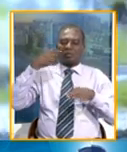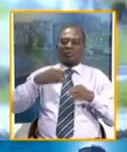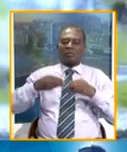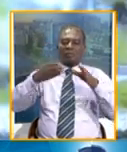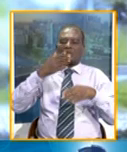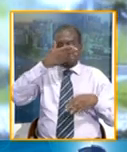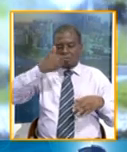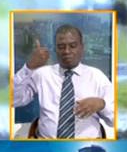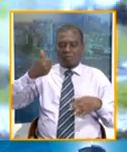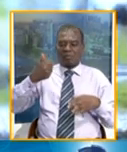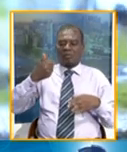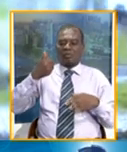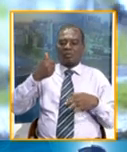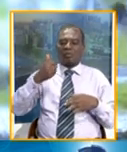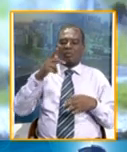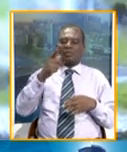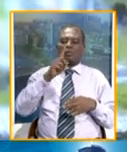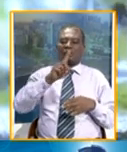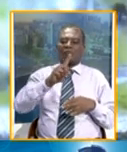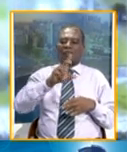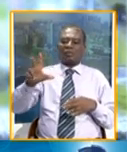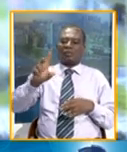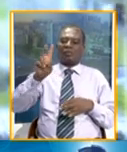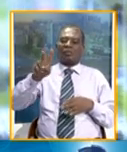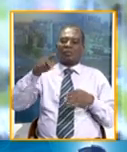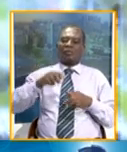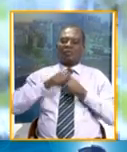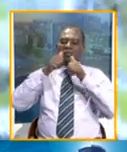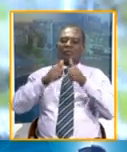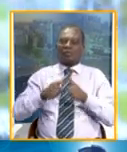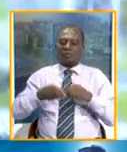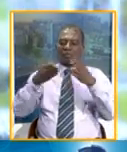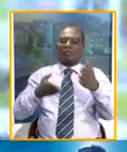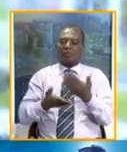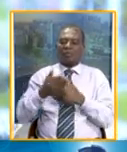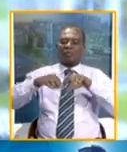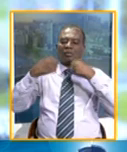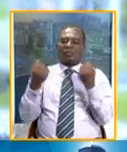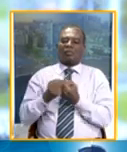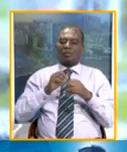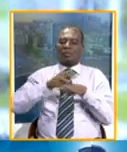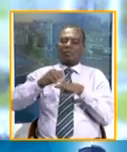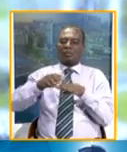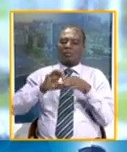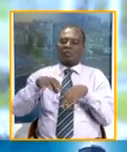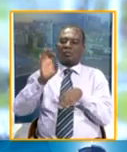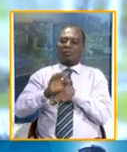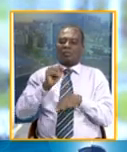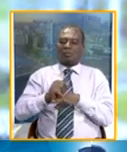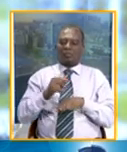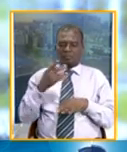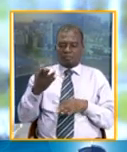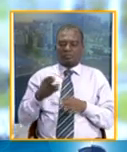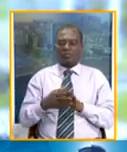meilleur. À noter que 132 prix ont été décernés par la Société mathématique de Côte d'Ivoire. Kwadio